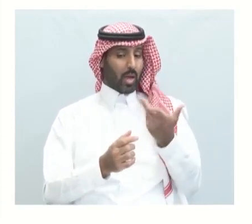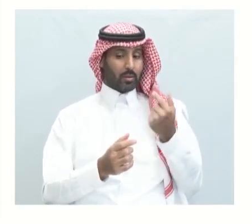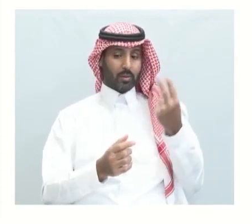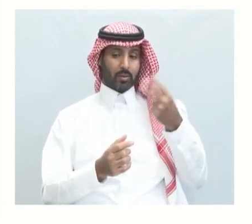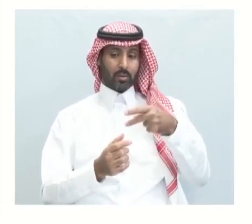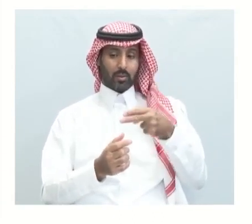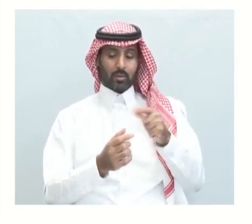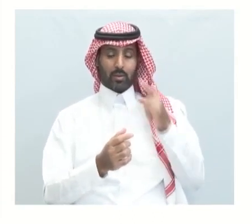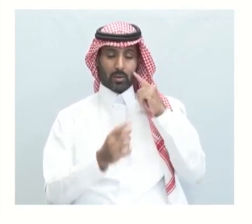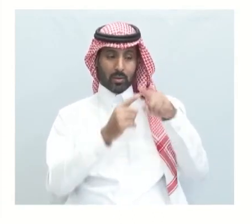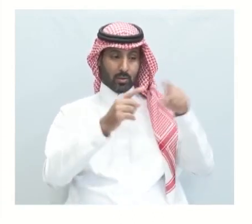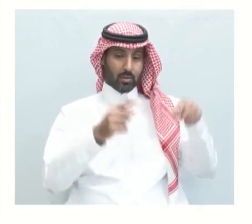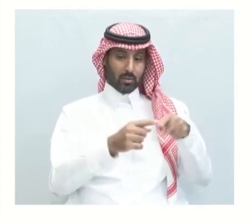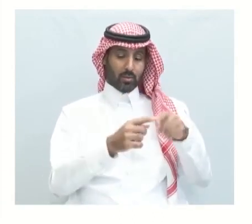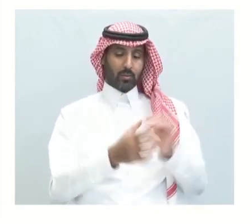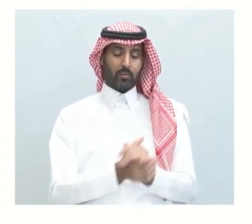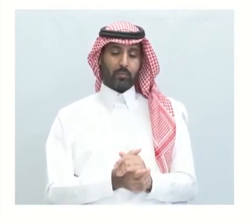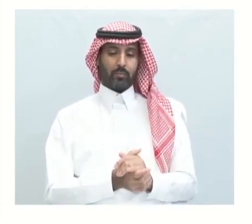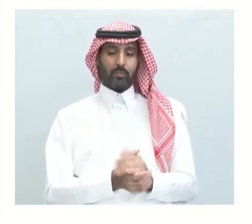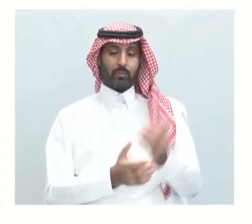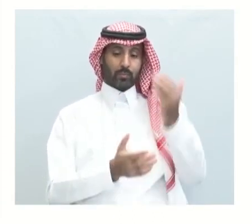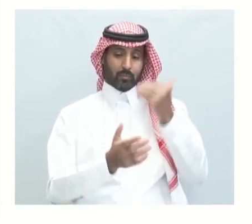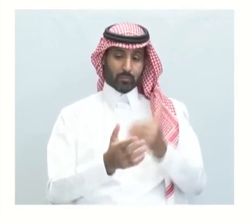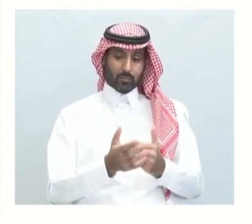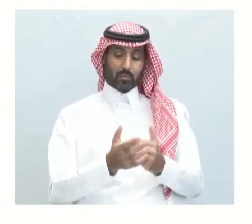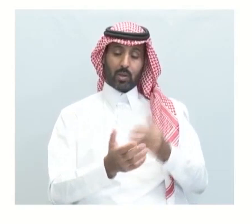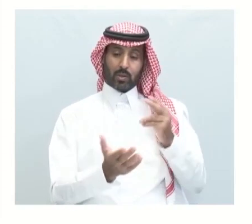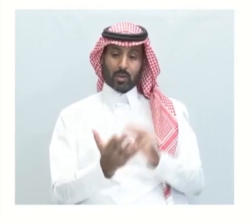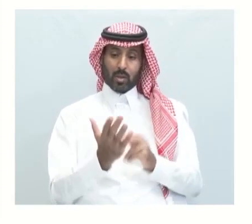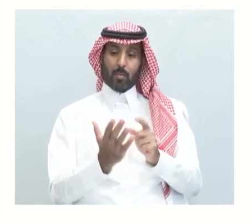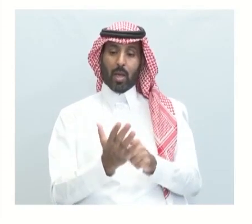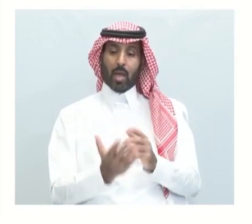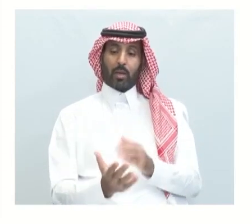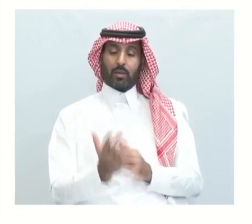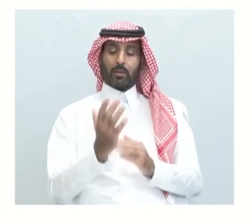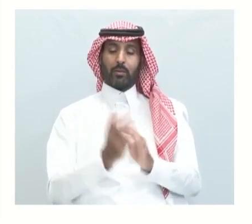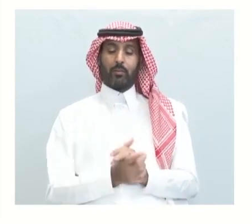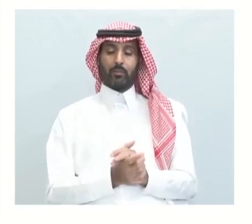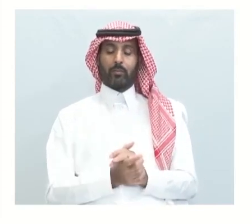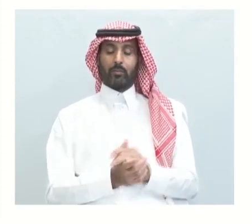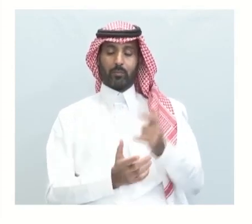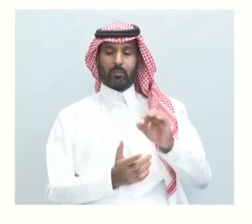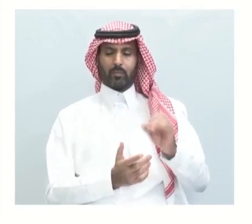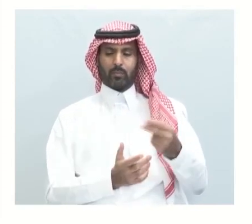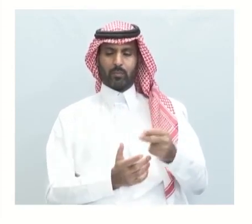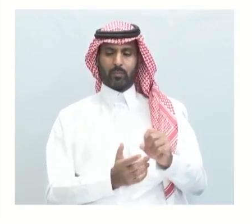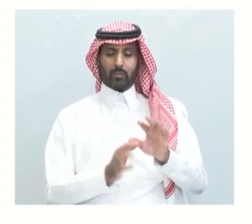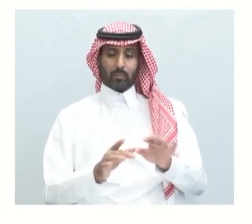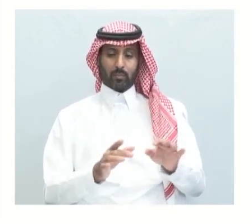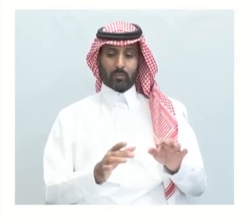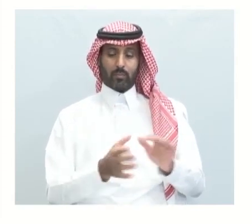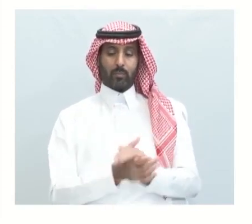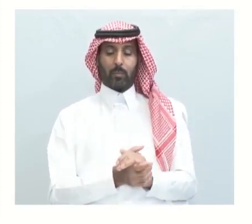12 موجوده في الكود هنا 12 بعدها اطبع القائمه لدي هنا اطبع ما